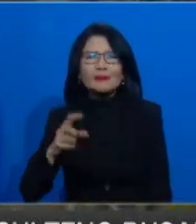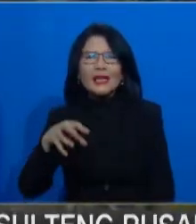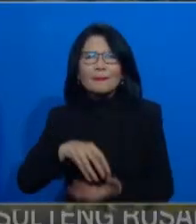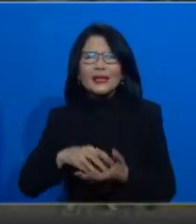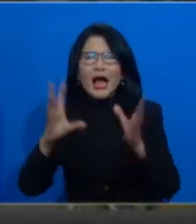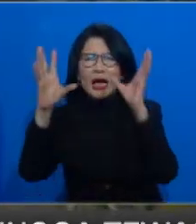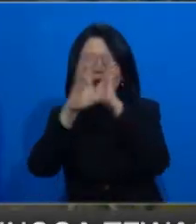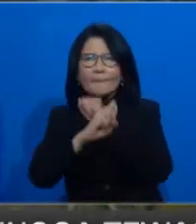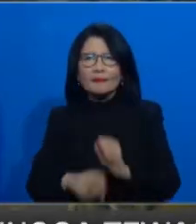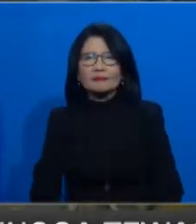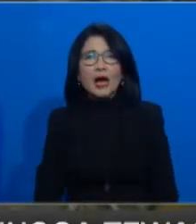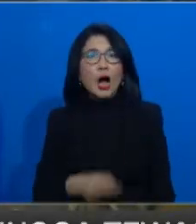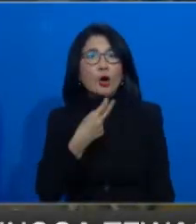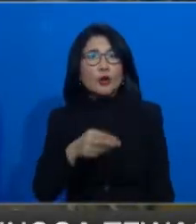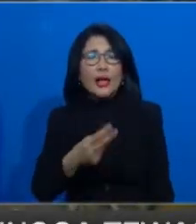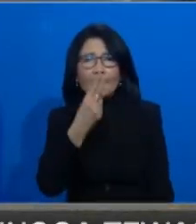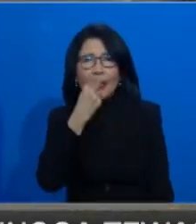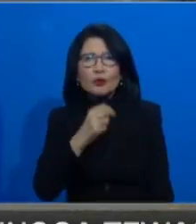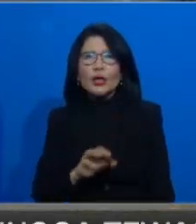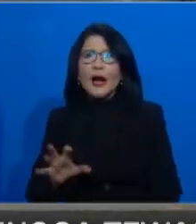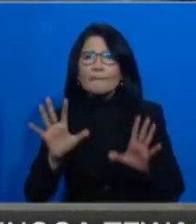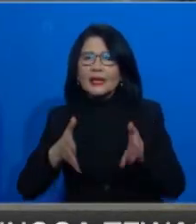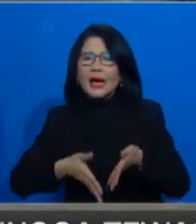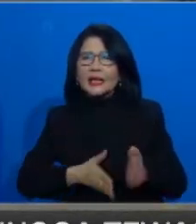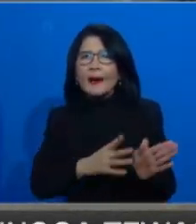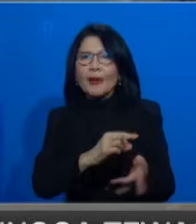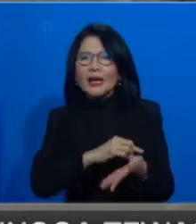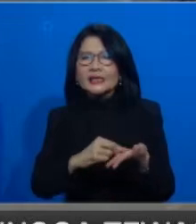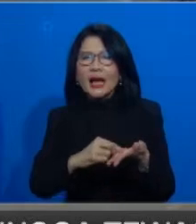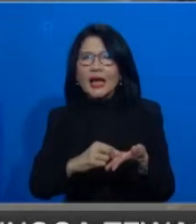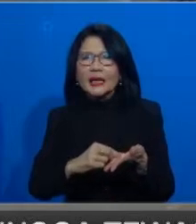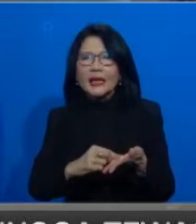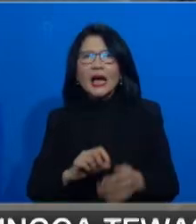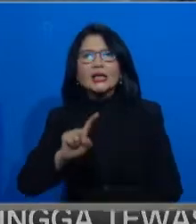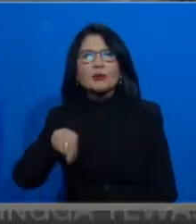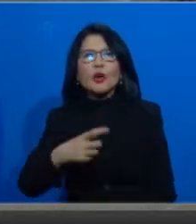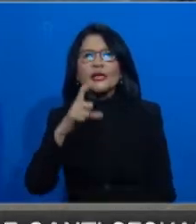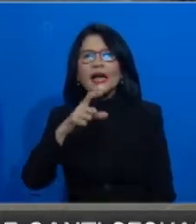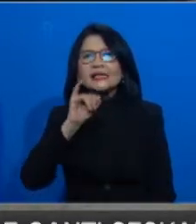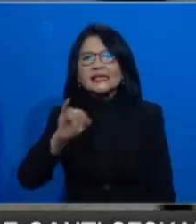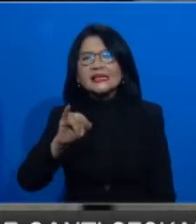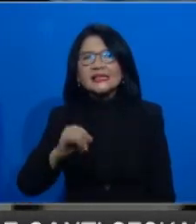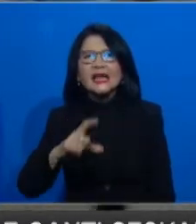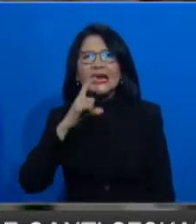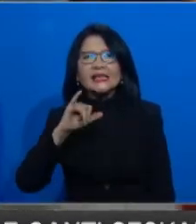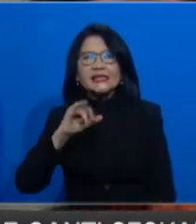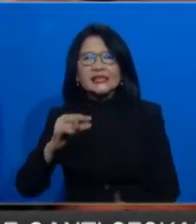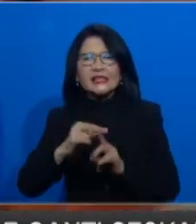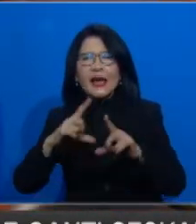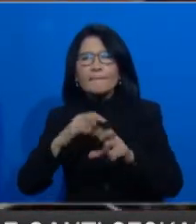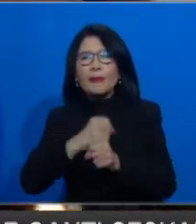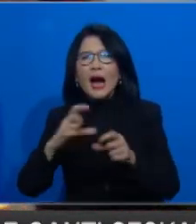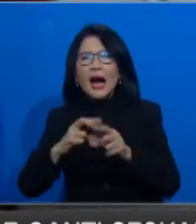Jika diperhatikan, Kota Bandung juga memiliki banyak nama jalan atau kawasan yang berawalan Ci. Sebut saja Cipaganti,